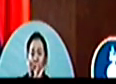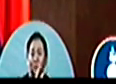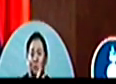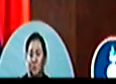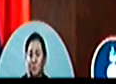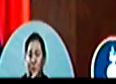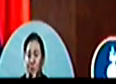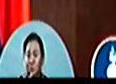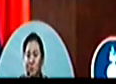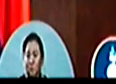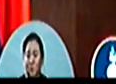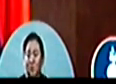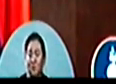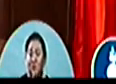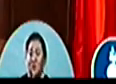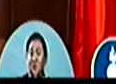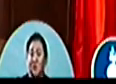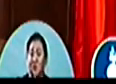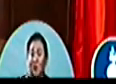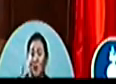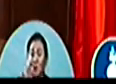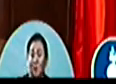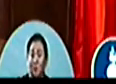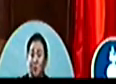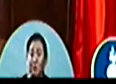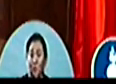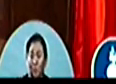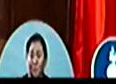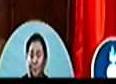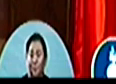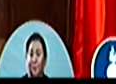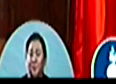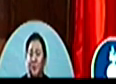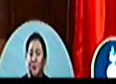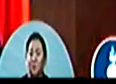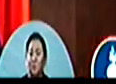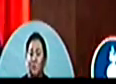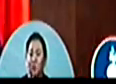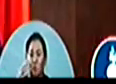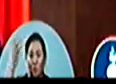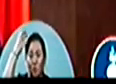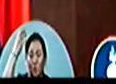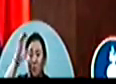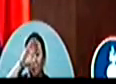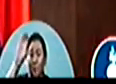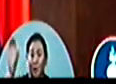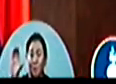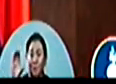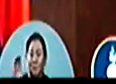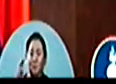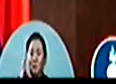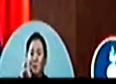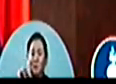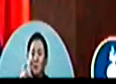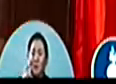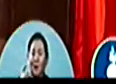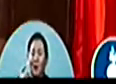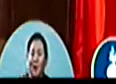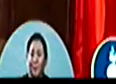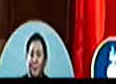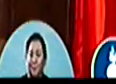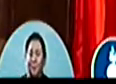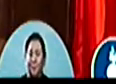байгуулалтаа тахрын алба гэдээ байсан тийм. Тэгээ өнөөгийн ерөнхий тарч хэлийн дахрын албад татан болгаад гэрчийг одоо хамгаалдаг эрх зүйн орчин байхгүй болгоцсон шүү дээ.